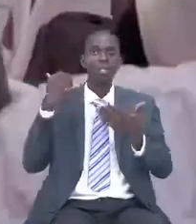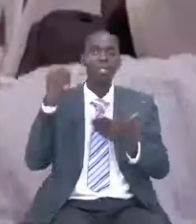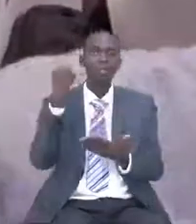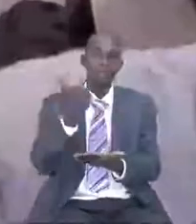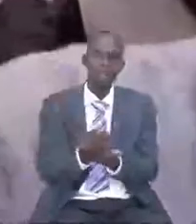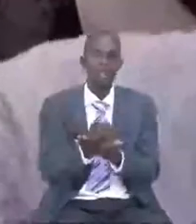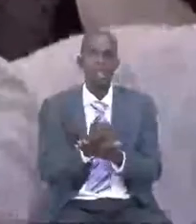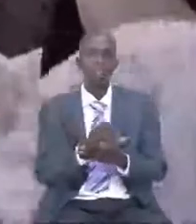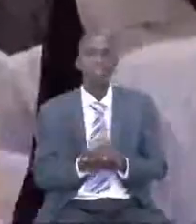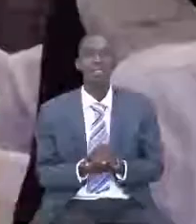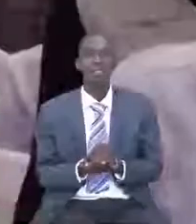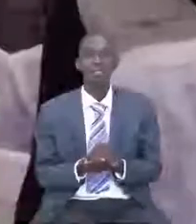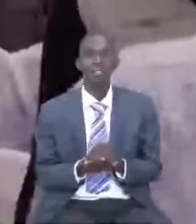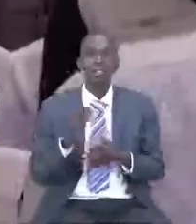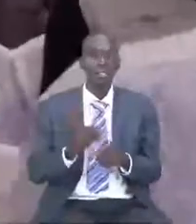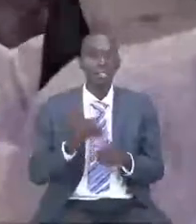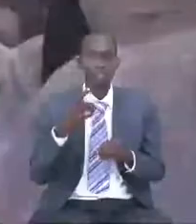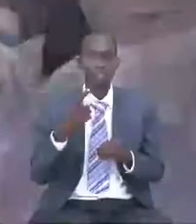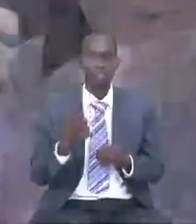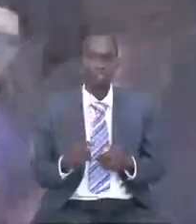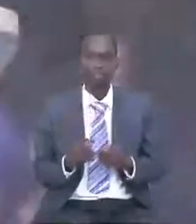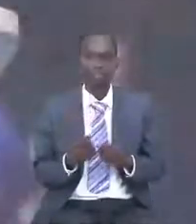Dans ton progrès dans la vie, amen.